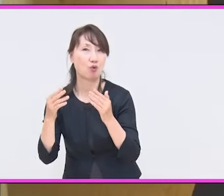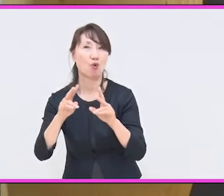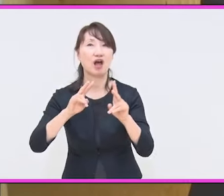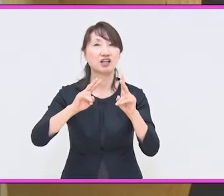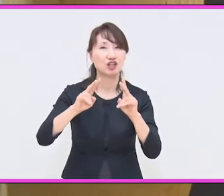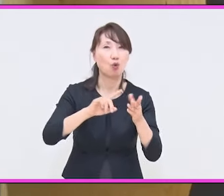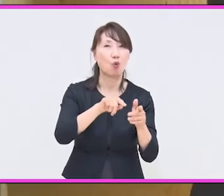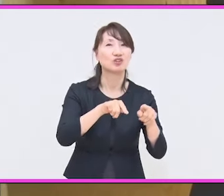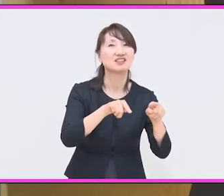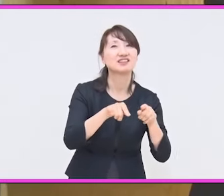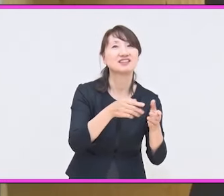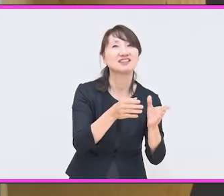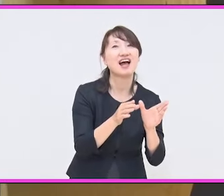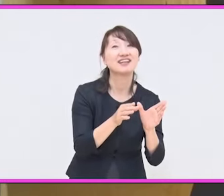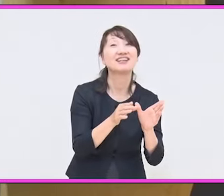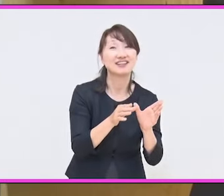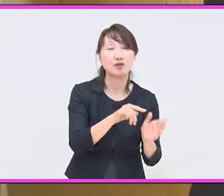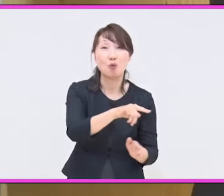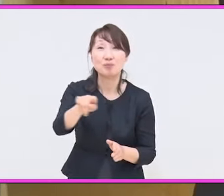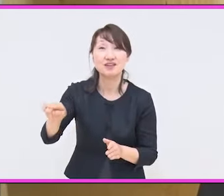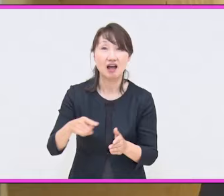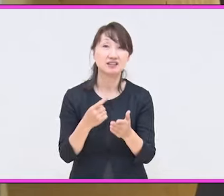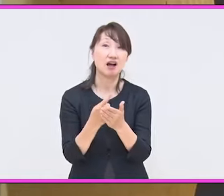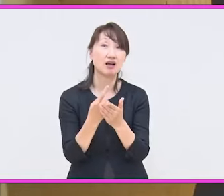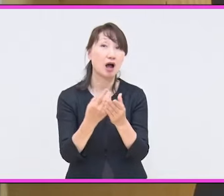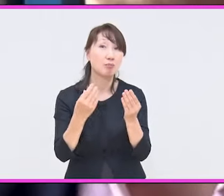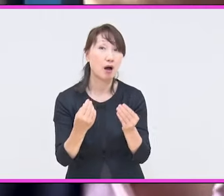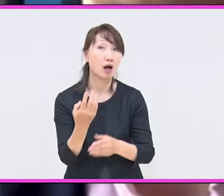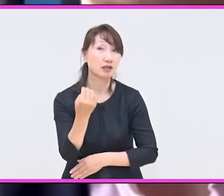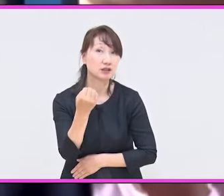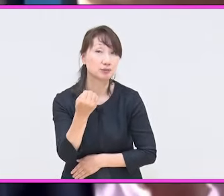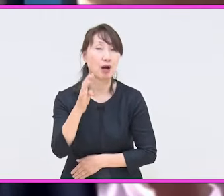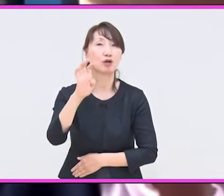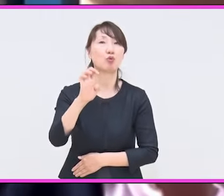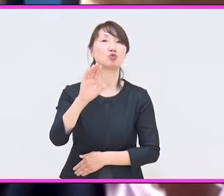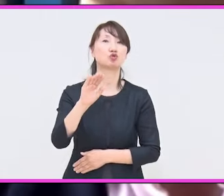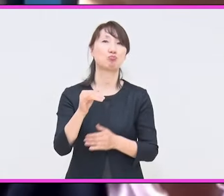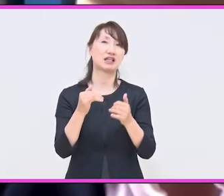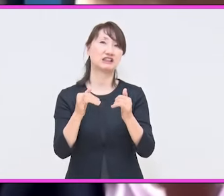体、民間企業延べ参加人数がなんと40万人、